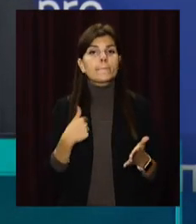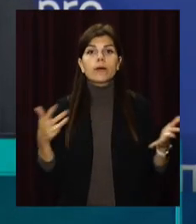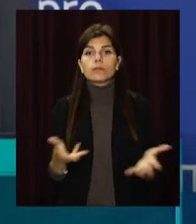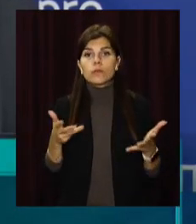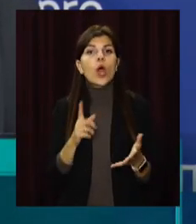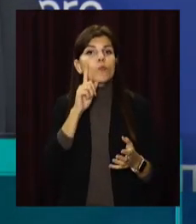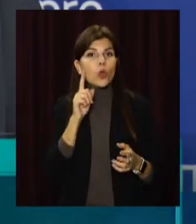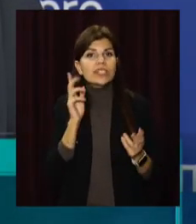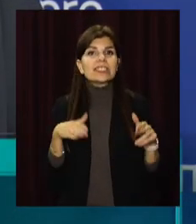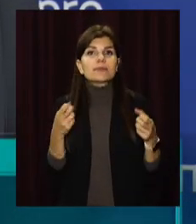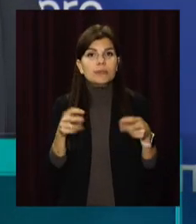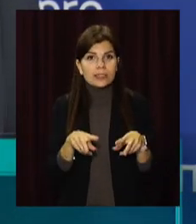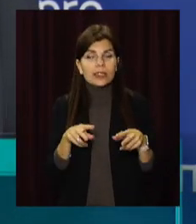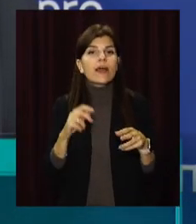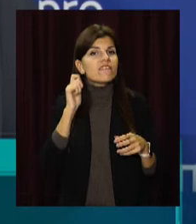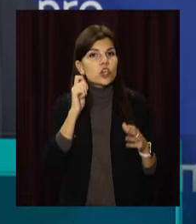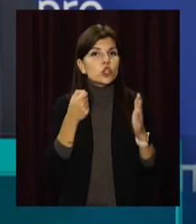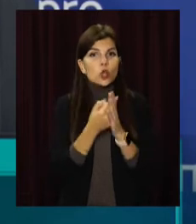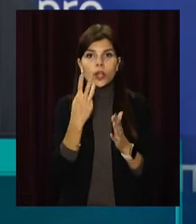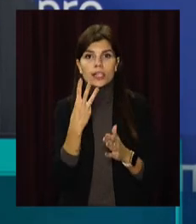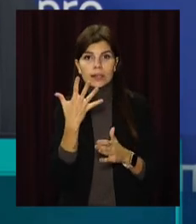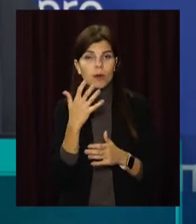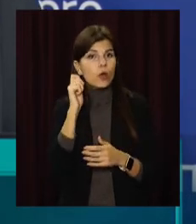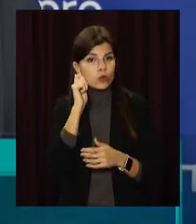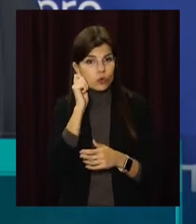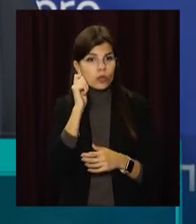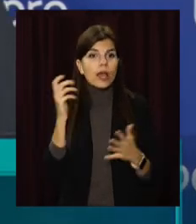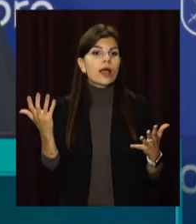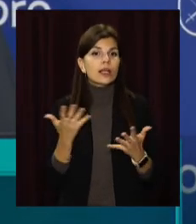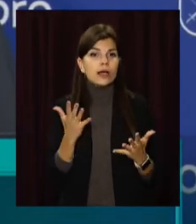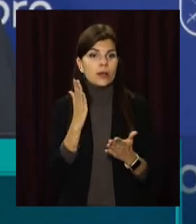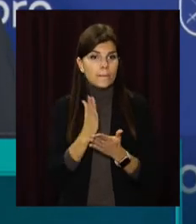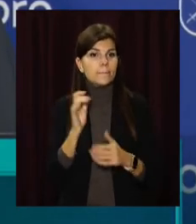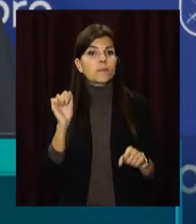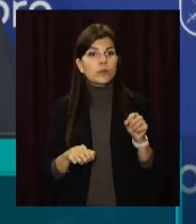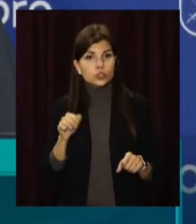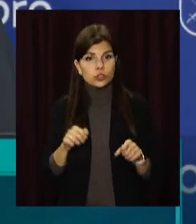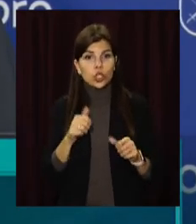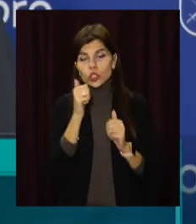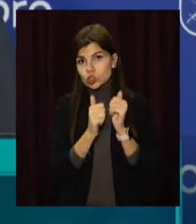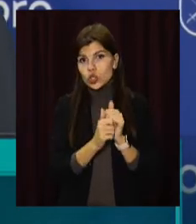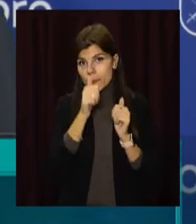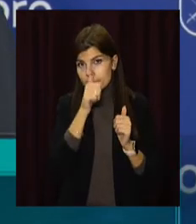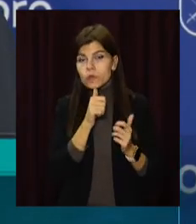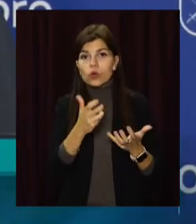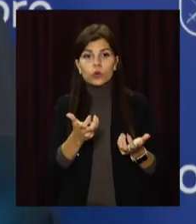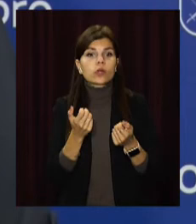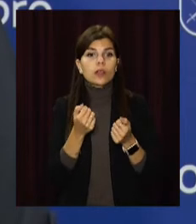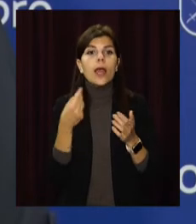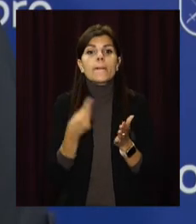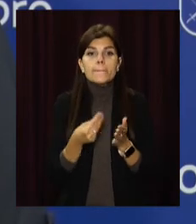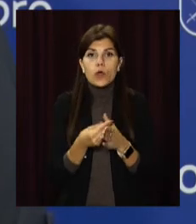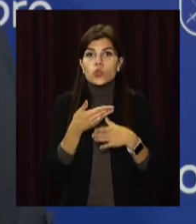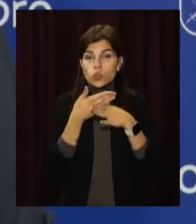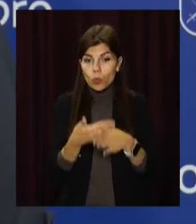молодих спеціалістів віком до 35 років, які мають можливість щомісячно отримувати